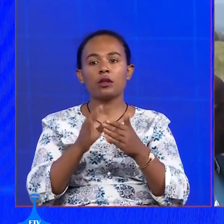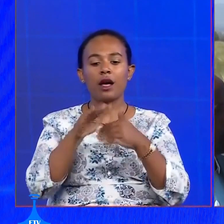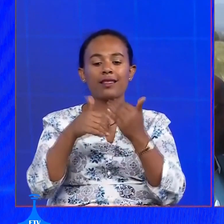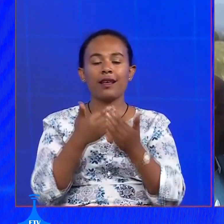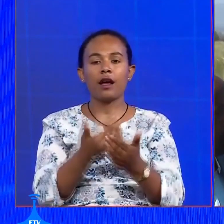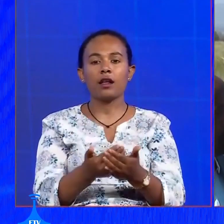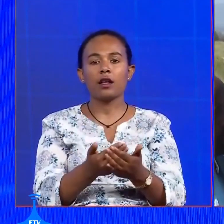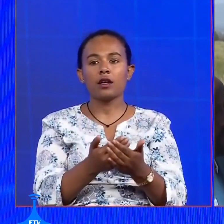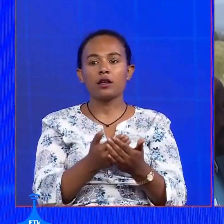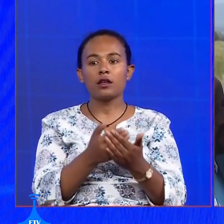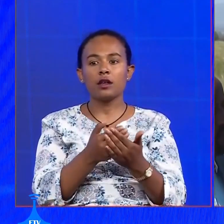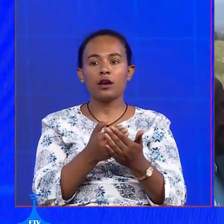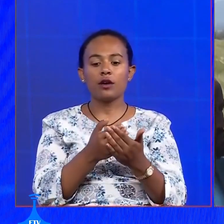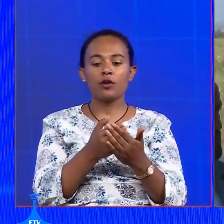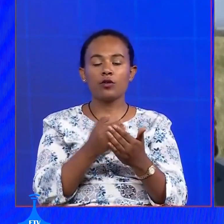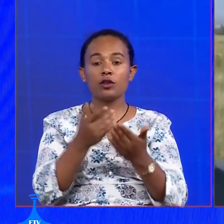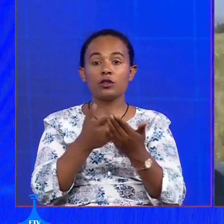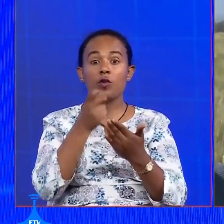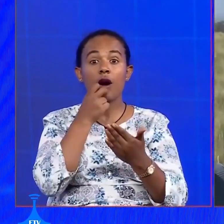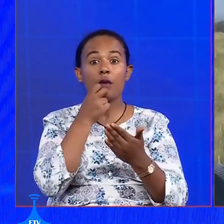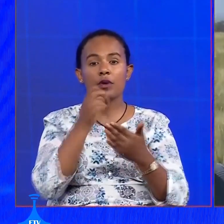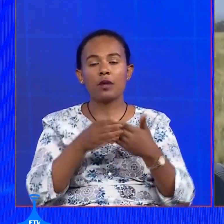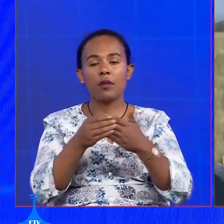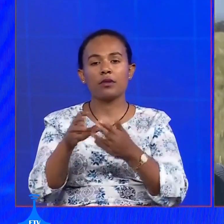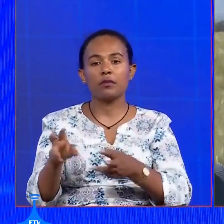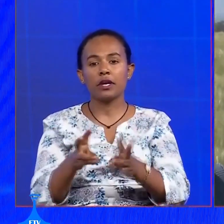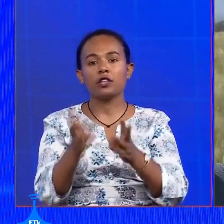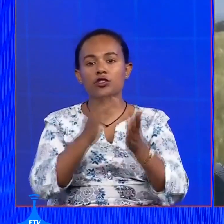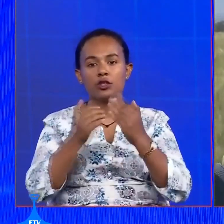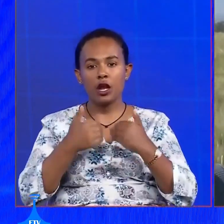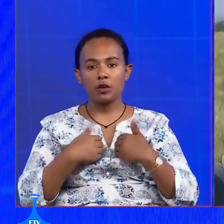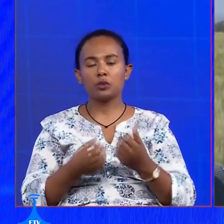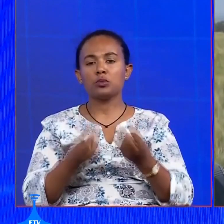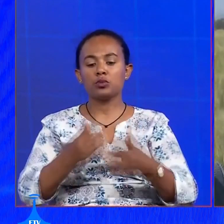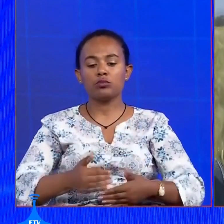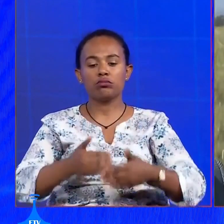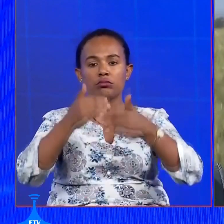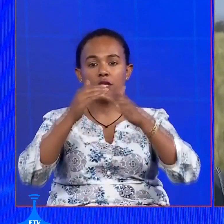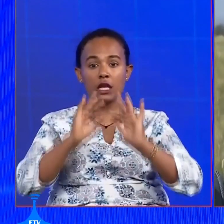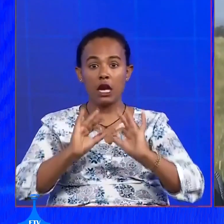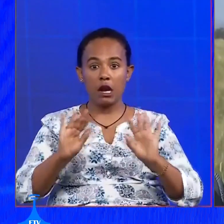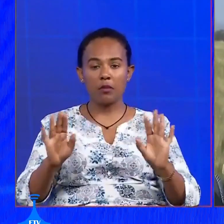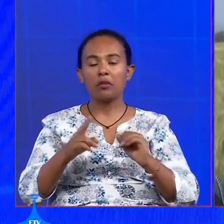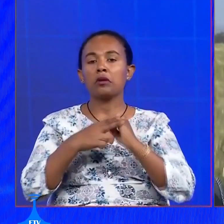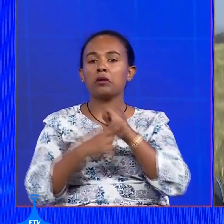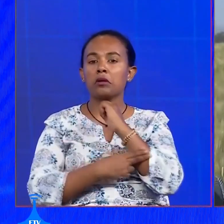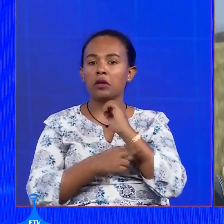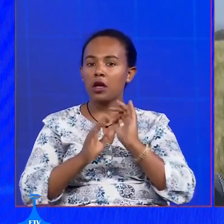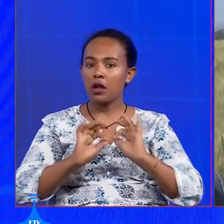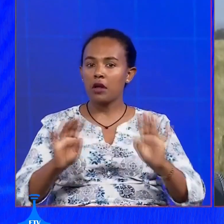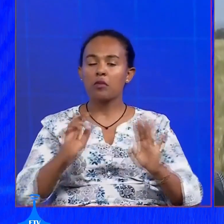እንመራበት የውሃ አመራራችን ችግር አለበት። ምክንያቱም ብዙ ግድቦች የሉንም ፖንዶች የሉንም ሶ